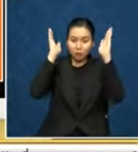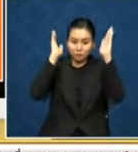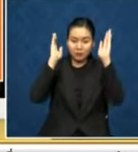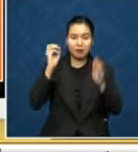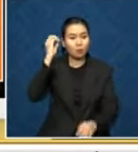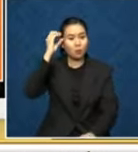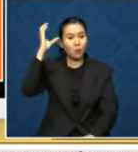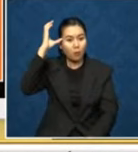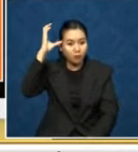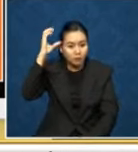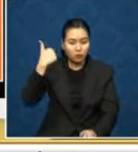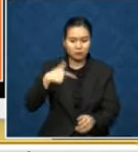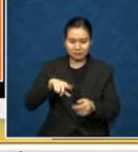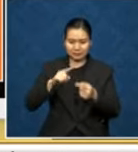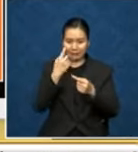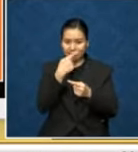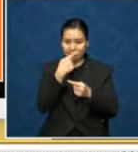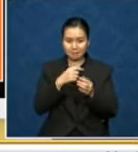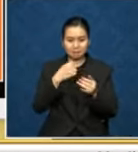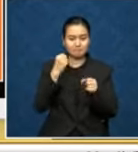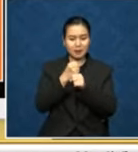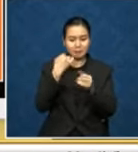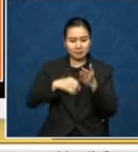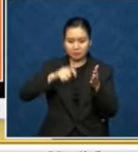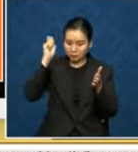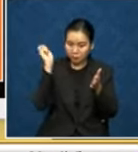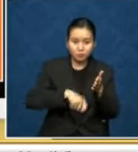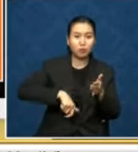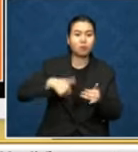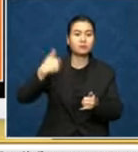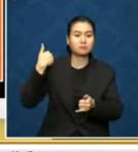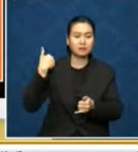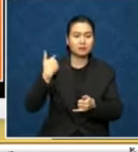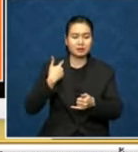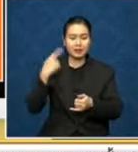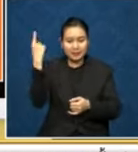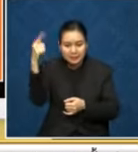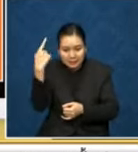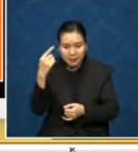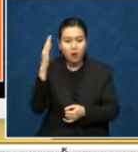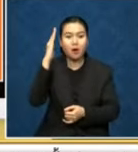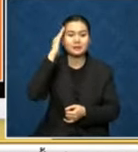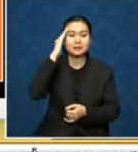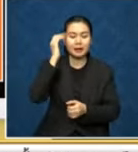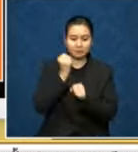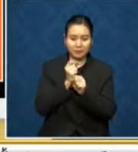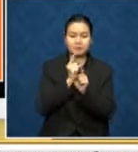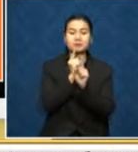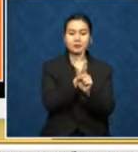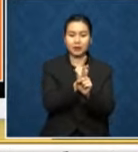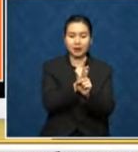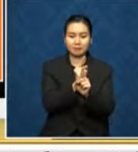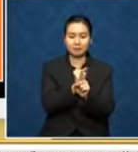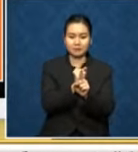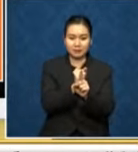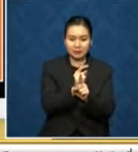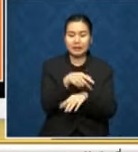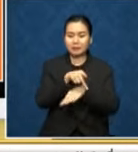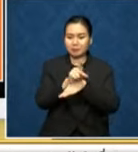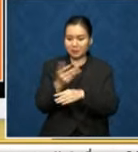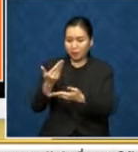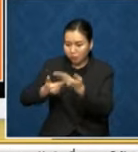ความรู้รวมถึงบทลงโทษให้กับผู้ประกอบการและนักท่องเที่ยวรับทราบและพึงปฏิบัติครับฝากท่านประธานหารือไปยังกระทรว